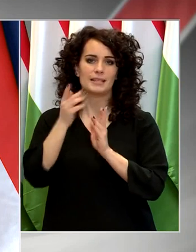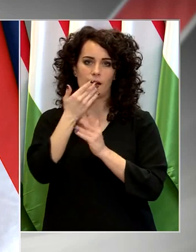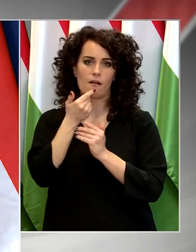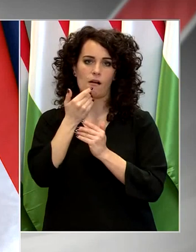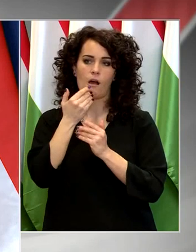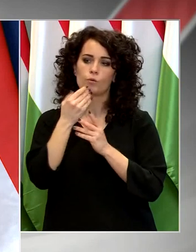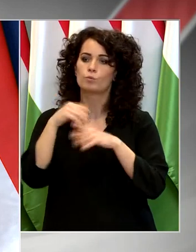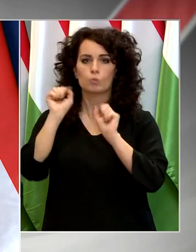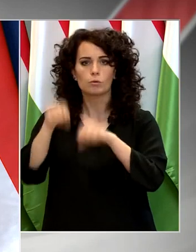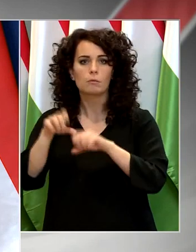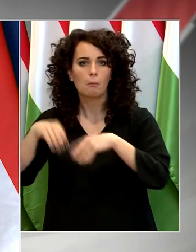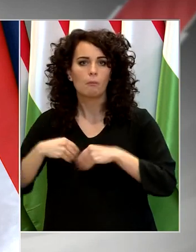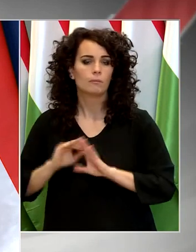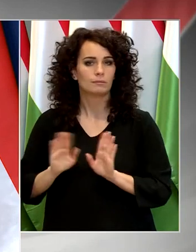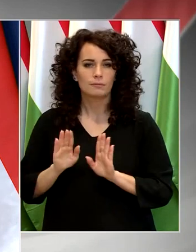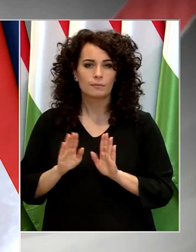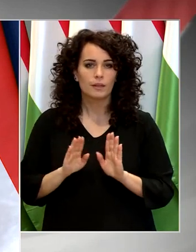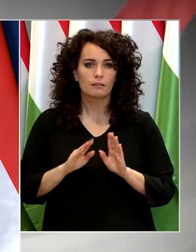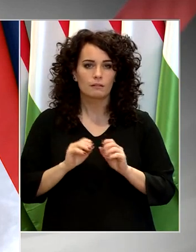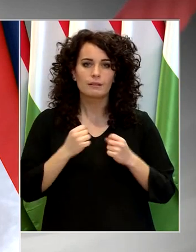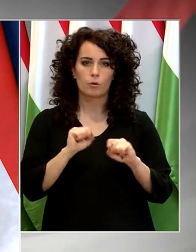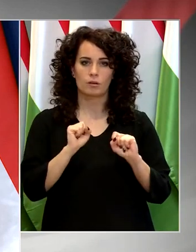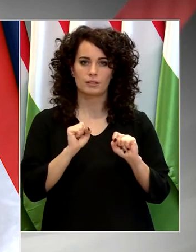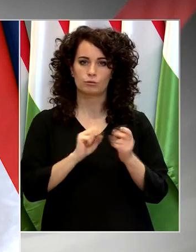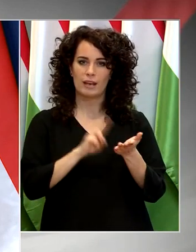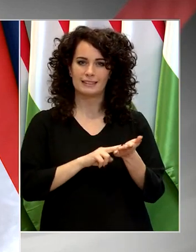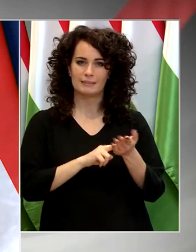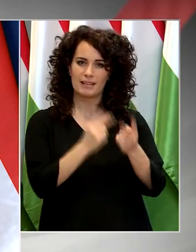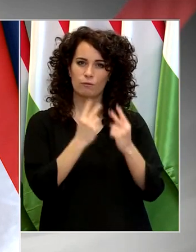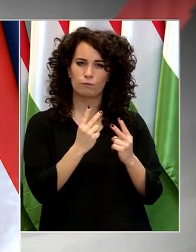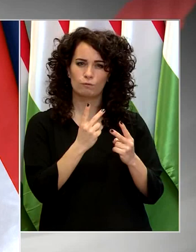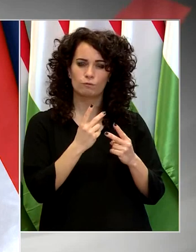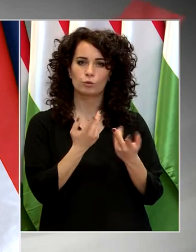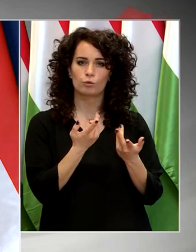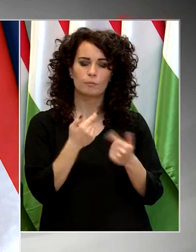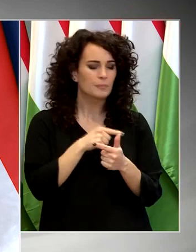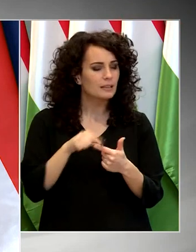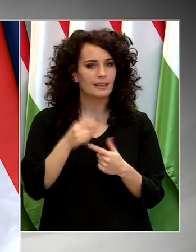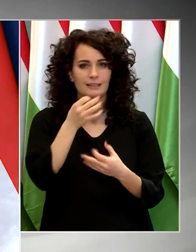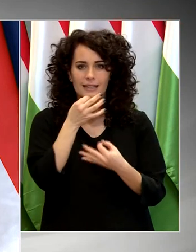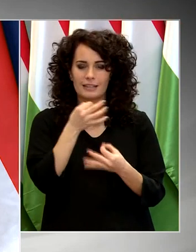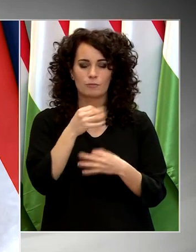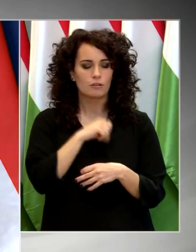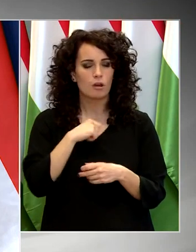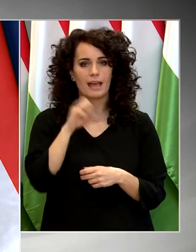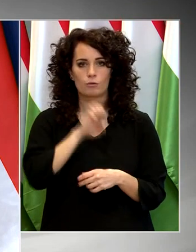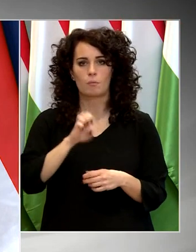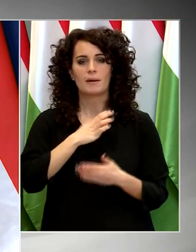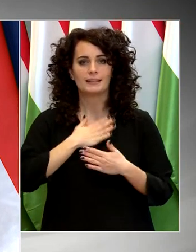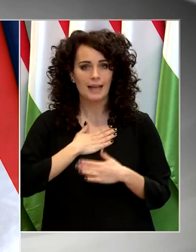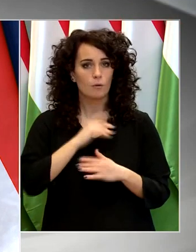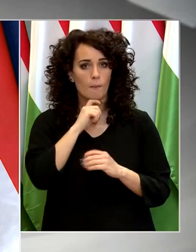hagyatkozni, hanem szükségét látja a demokratikus legitimációnak, vagyis mind a két kérdésben egyedül Európában,